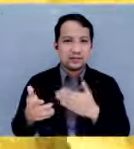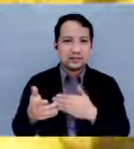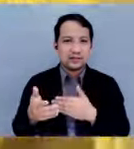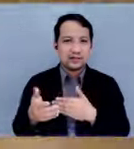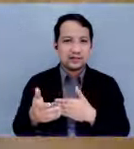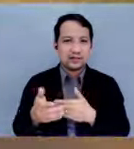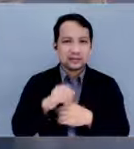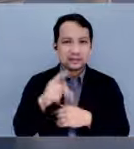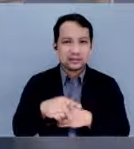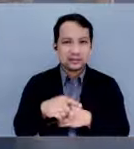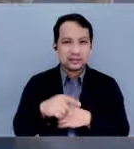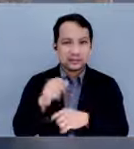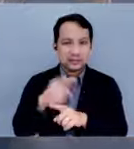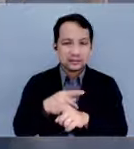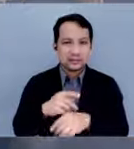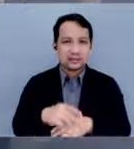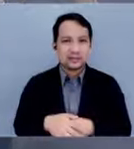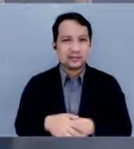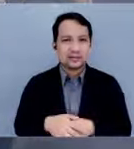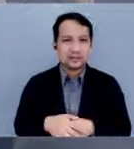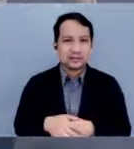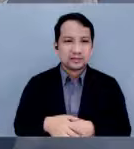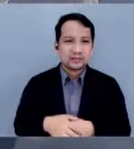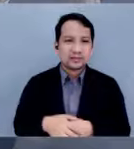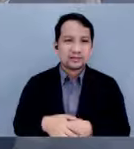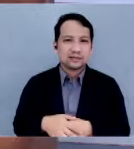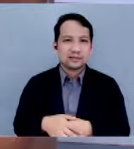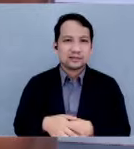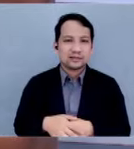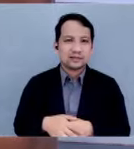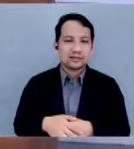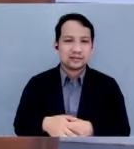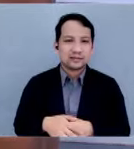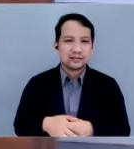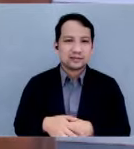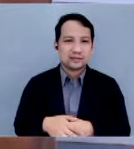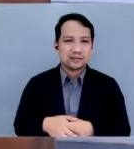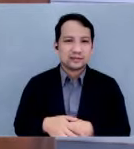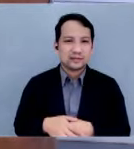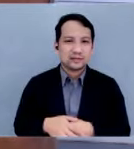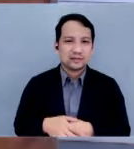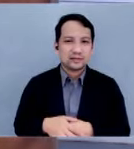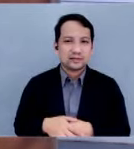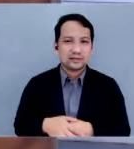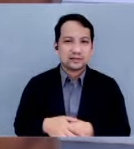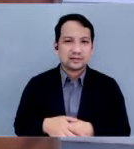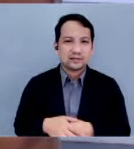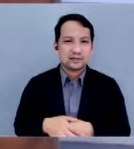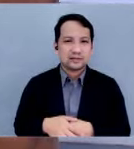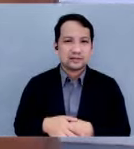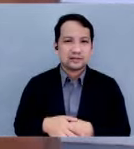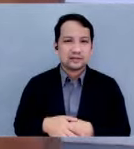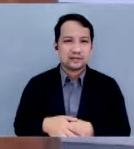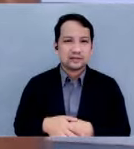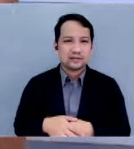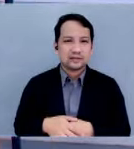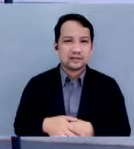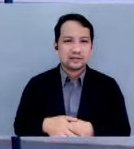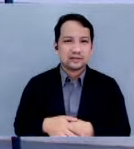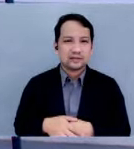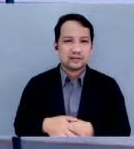Ayun. Exciting talaga yan. Dora, paano ba sabihin ng TV5 host ang wala nang tayo? Kung kayo